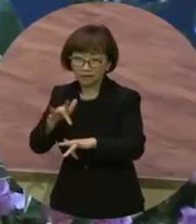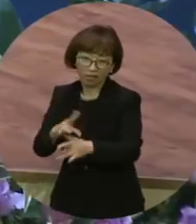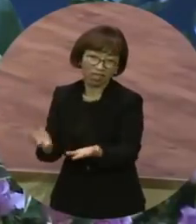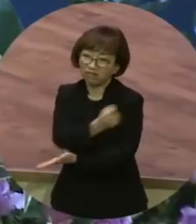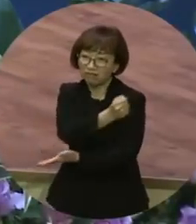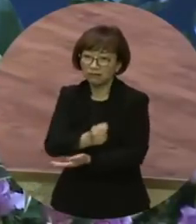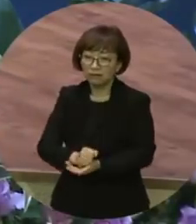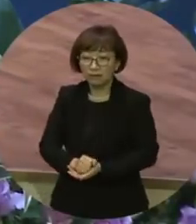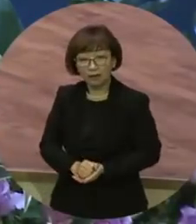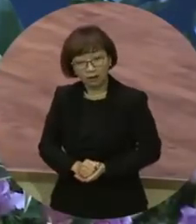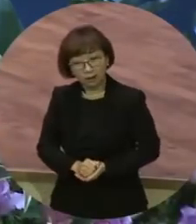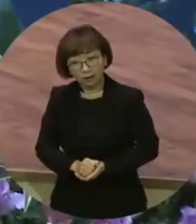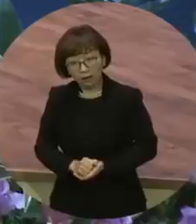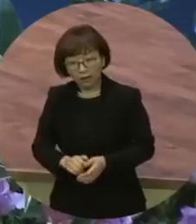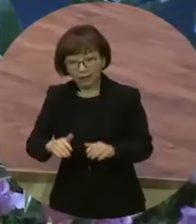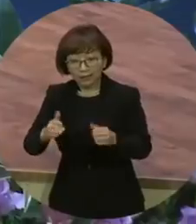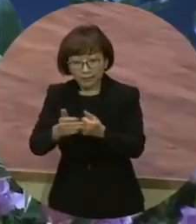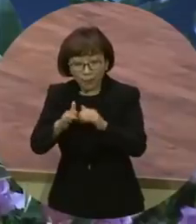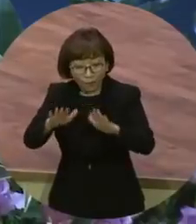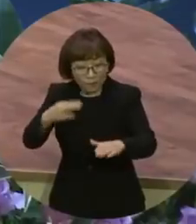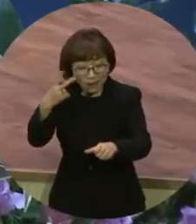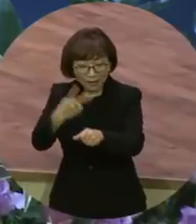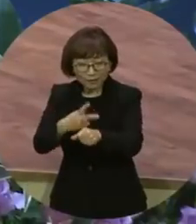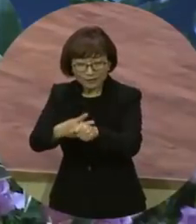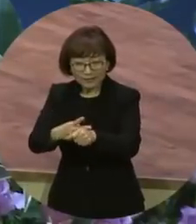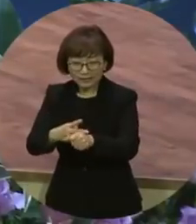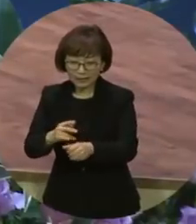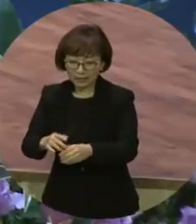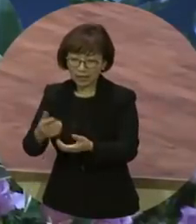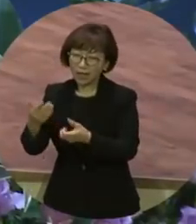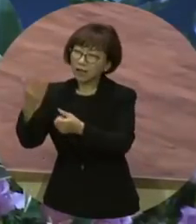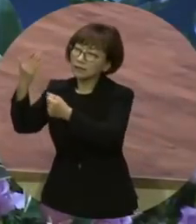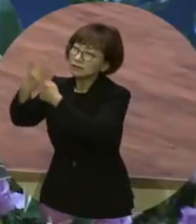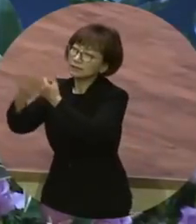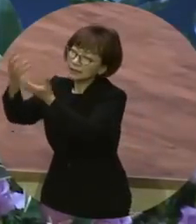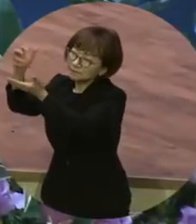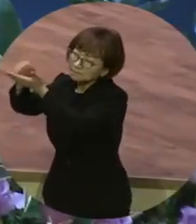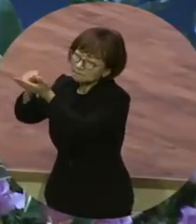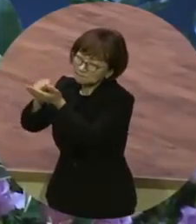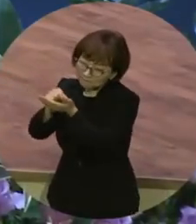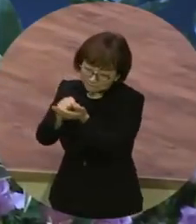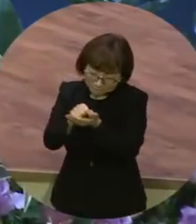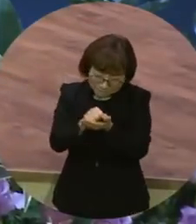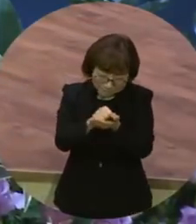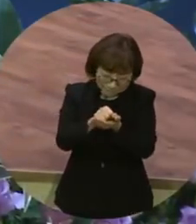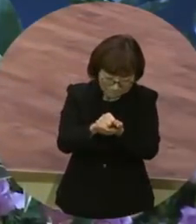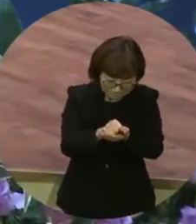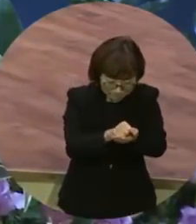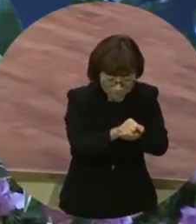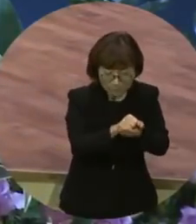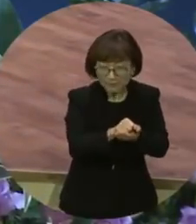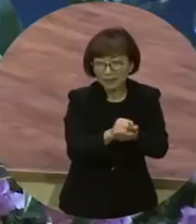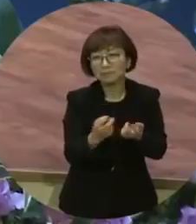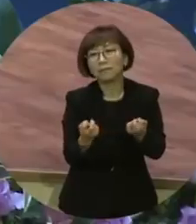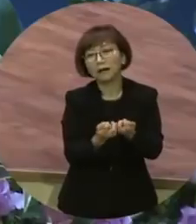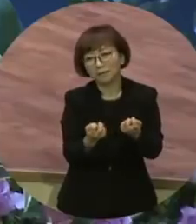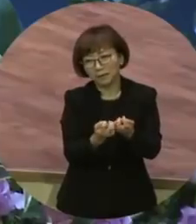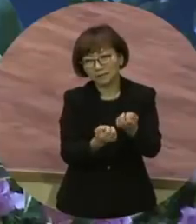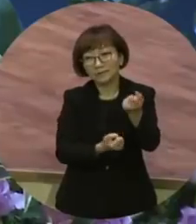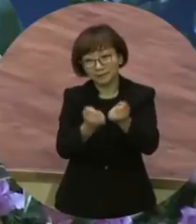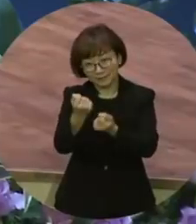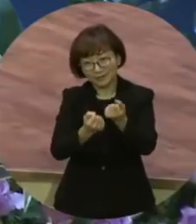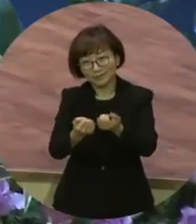그래서 오늘 본문에 바울이 은혜를 머물게 하는 비결을 말하고 있습니다. 오늘 말씀을 통해 예언의 모든 성도님들은 하나님 주신 은혜를 흘려보내지